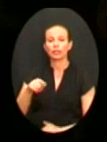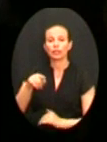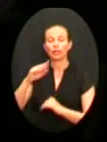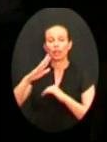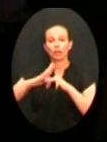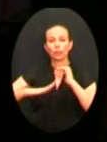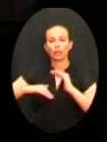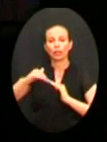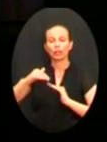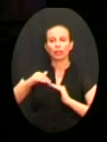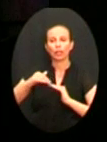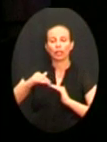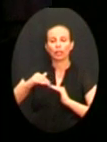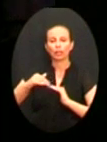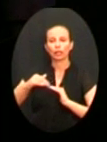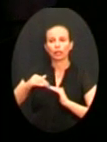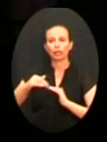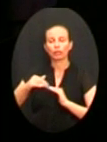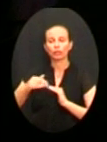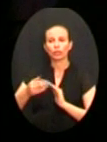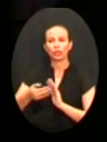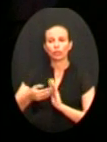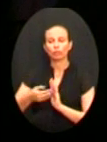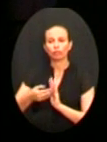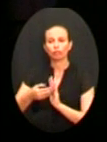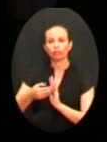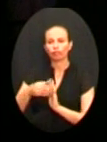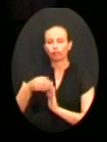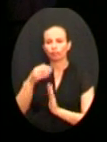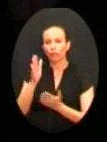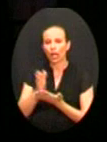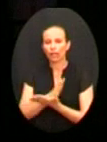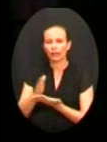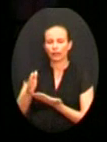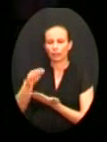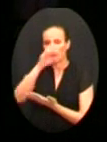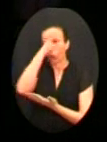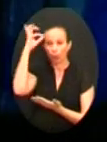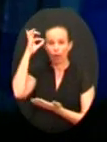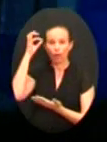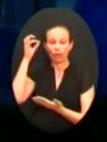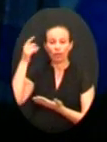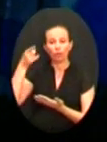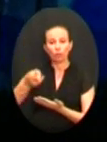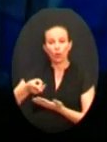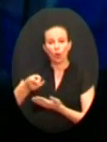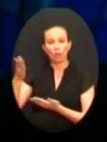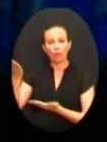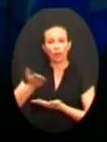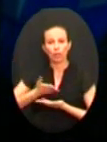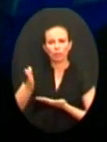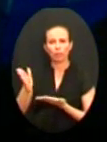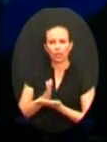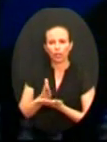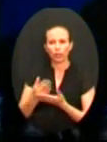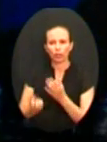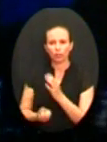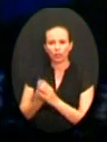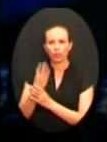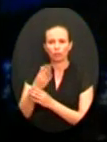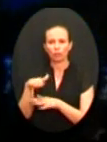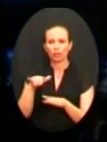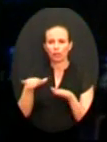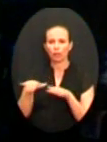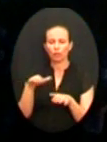שבו מוכרעות גורלות של אזרחי מדינת ישראל. פה הכל קורה, פה מקבלים החלטות, פה מקימים ממשלה,